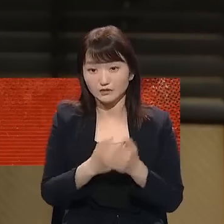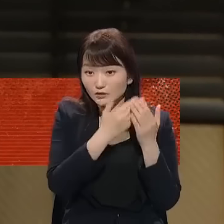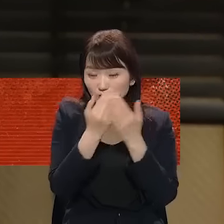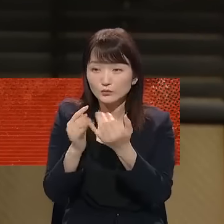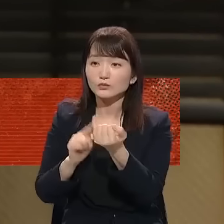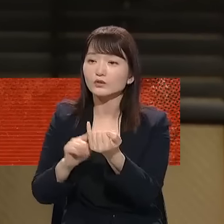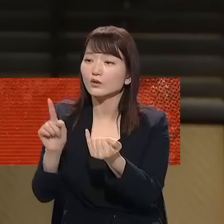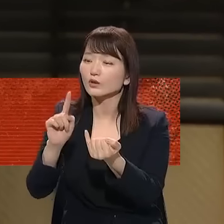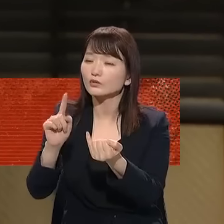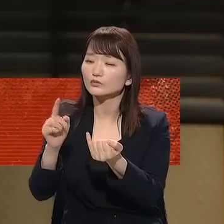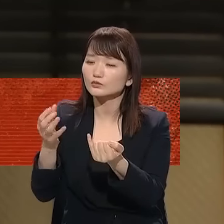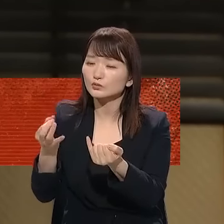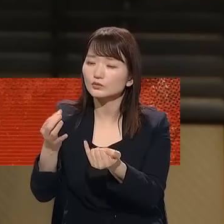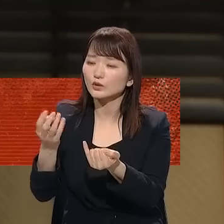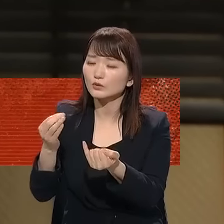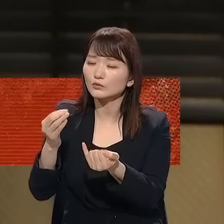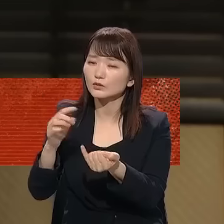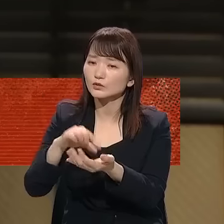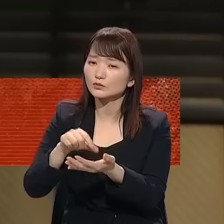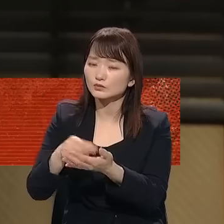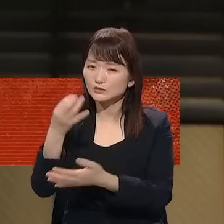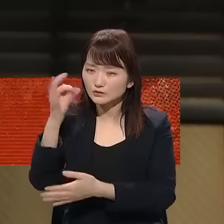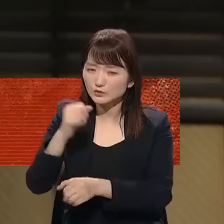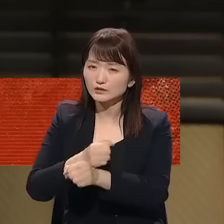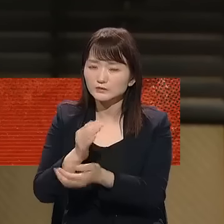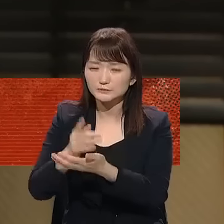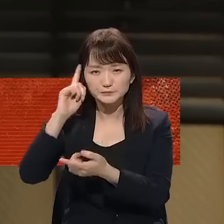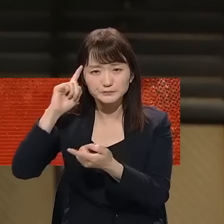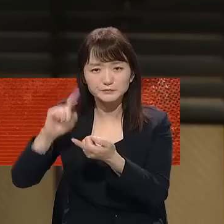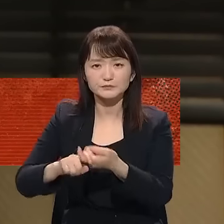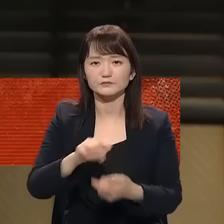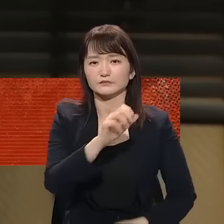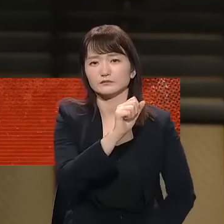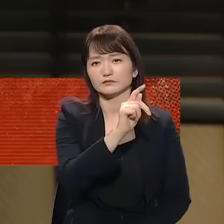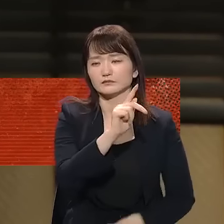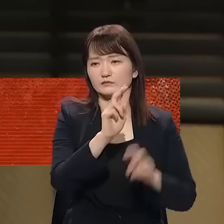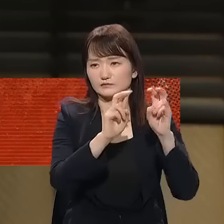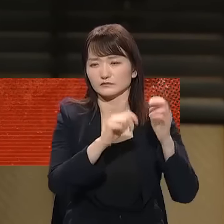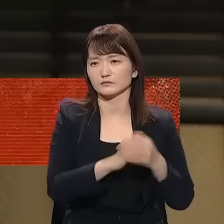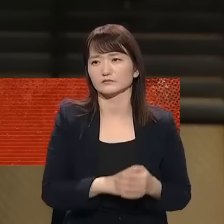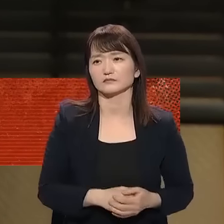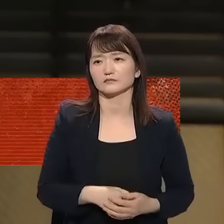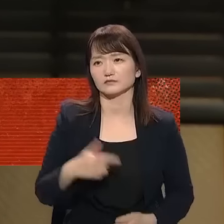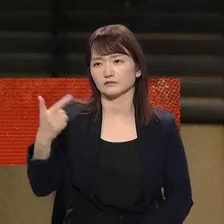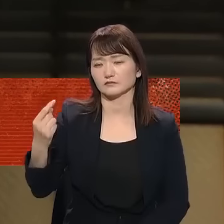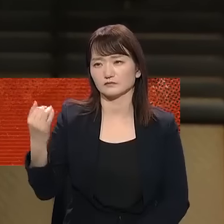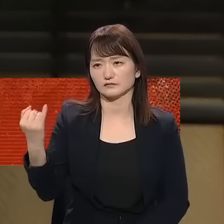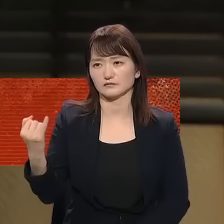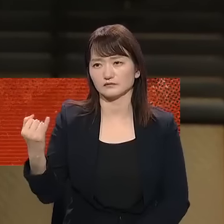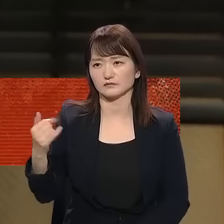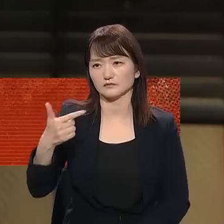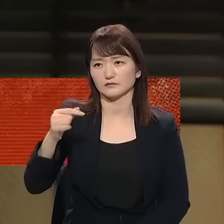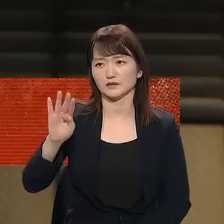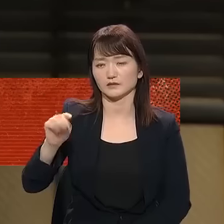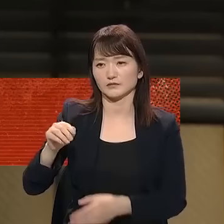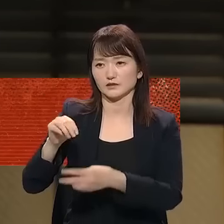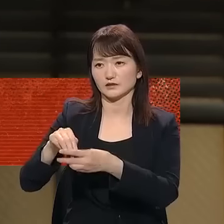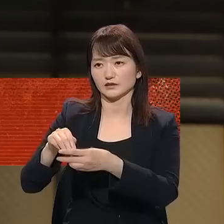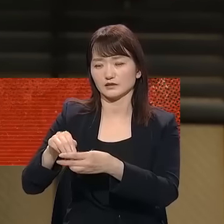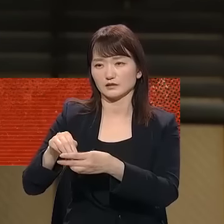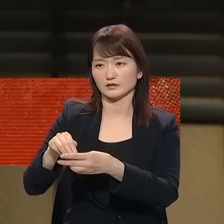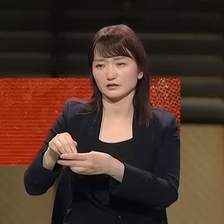확인할지 이런 부분도 관심이 있고 또 SK 측에서 노서영 관장에게 그 나비센터 비워 라고 또 인도 청구